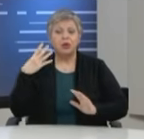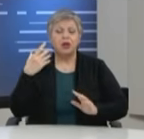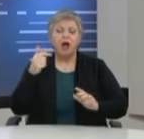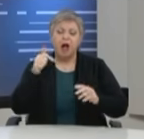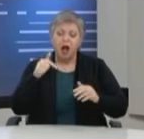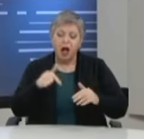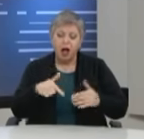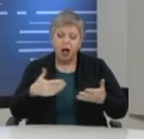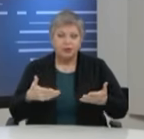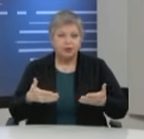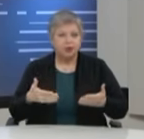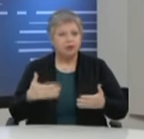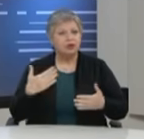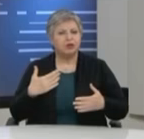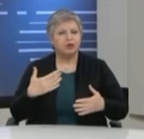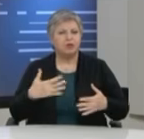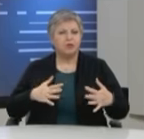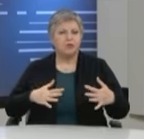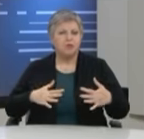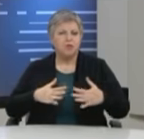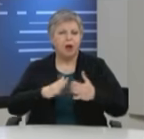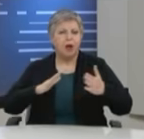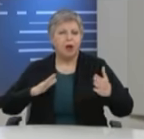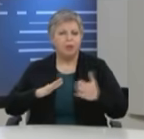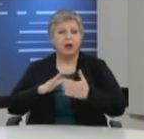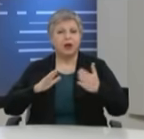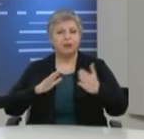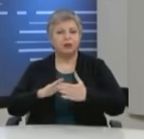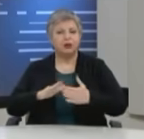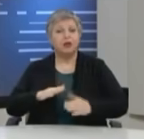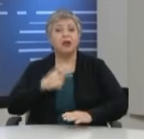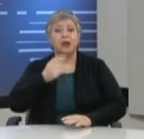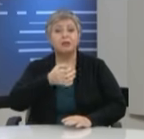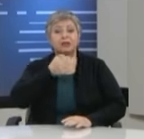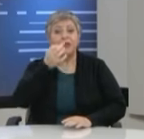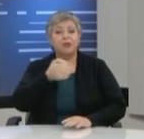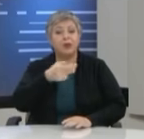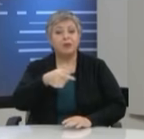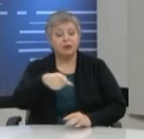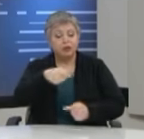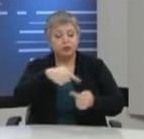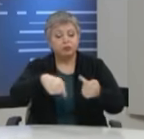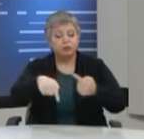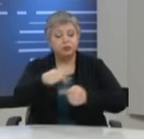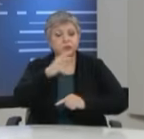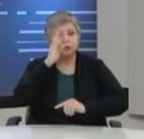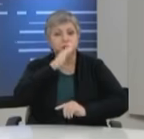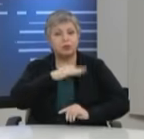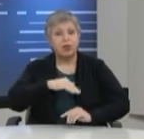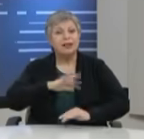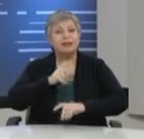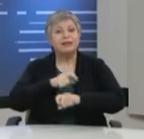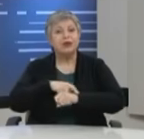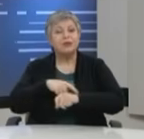μάχη. Καταγγείλαμε τις μυστικές κυβερνητικές μεθοδεύσεις, όταν τις δρομολογούσε ο κ.